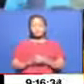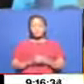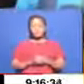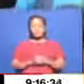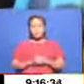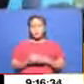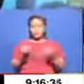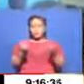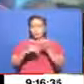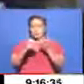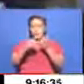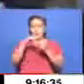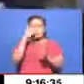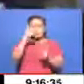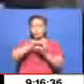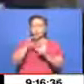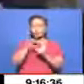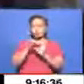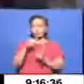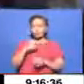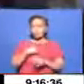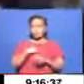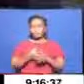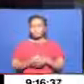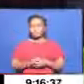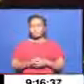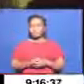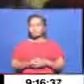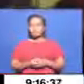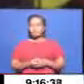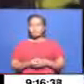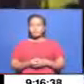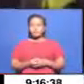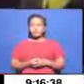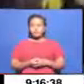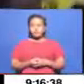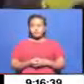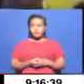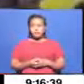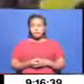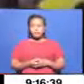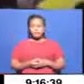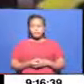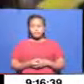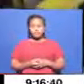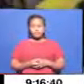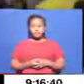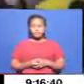John Jacob Curia, Easy Friday.